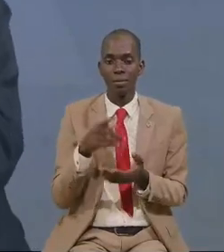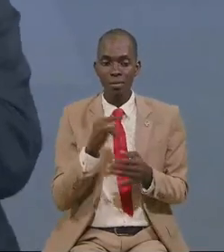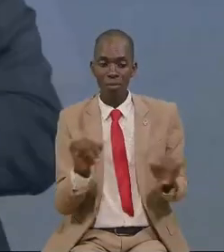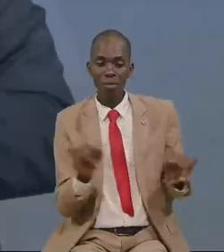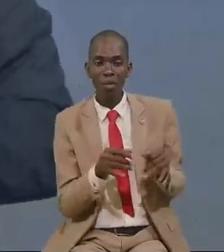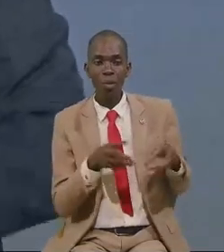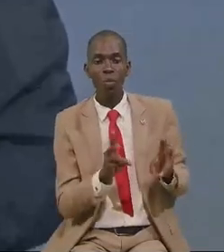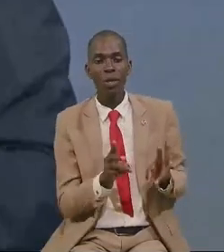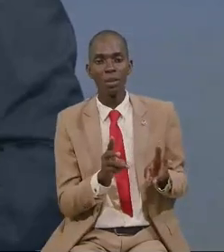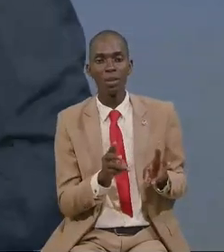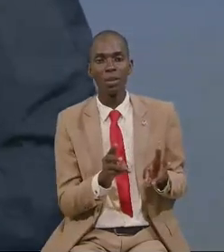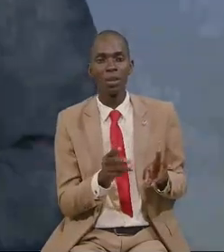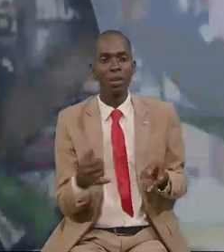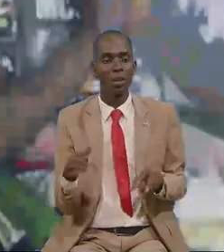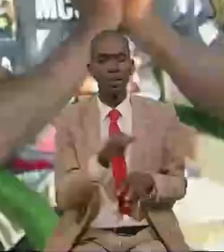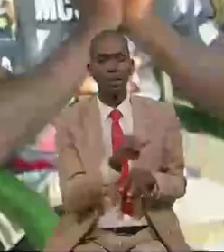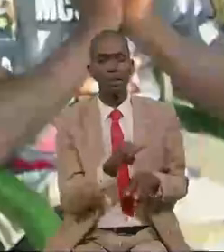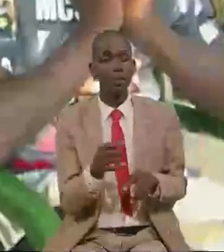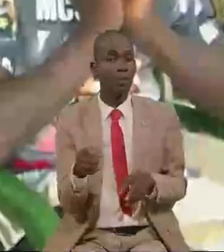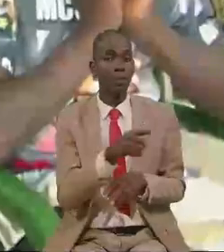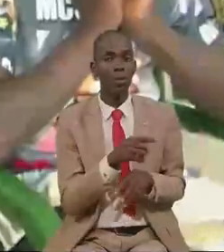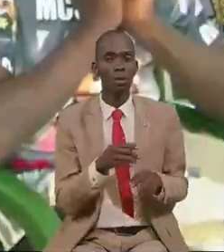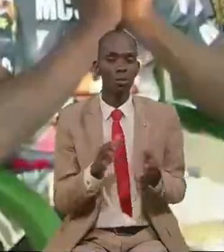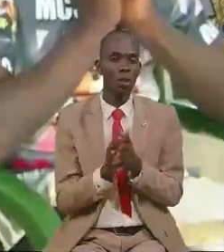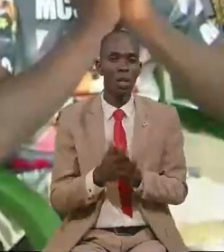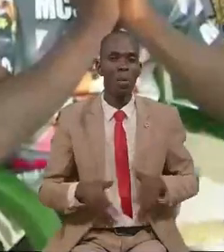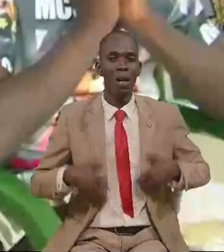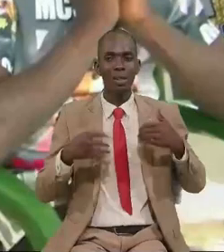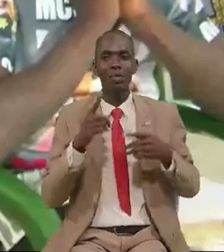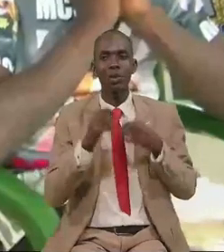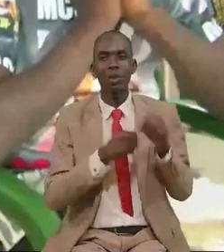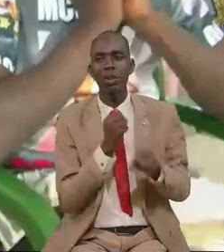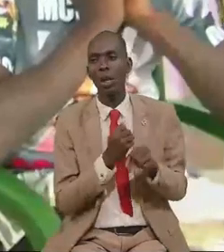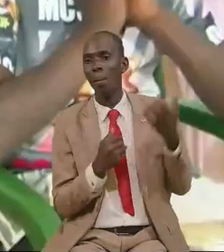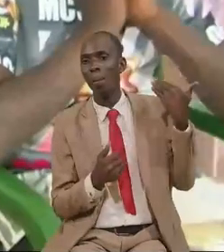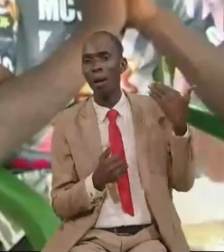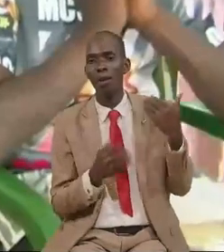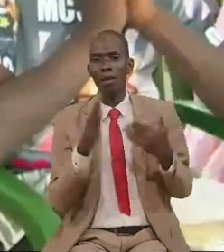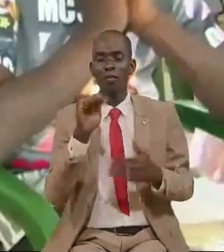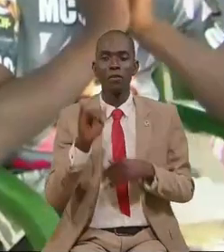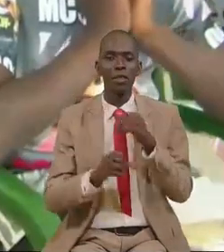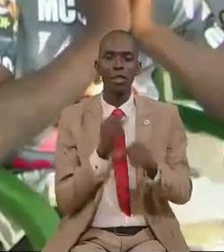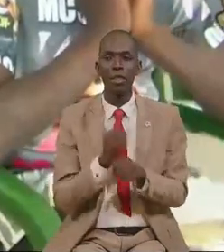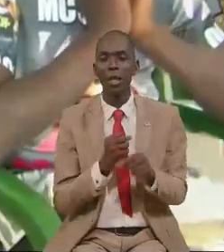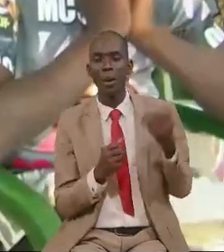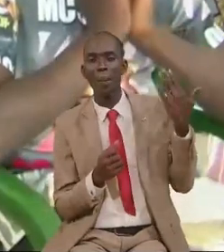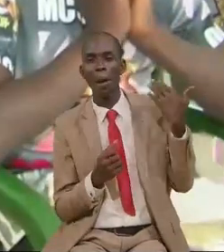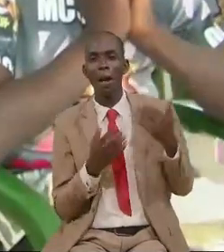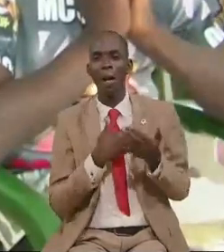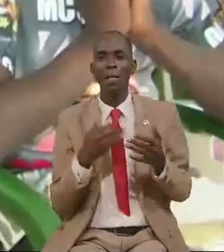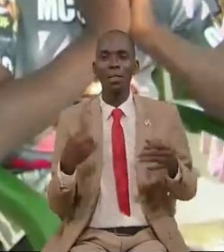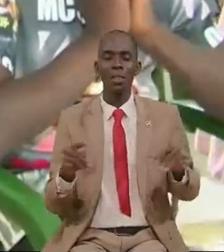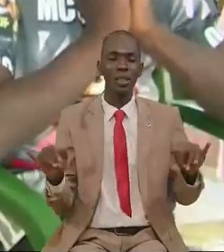manière qu'ils se fâchaient, il y a de cela 20 ans, il y a de cela 15 ans. De la même manière,